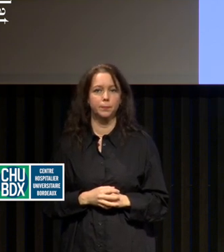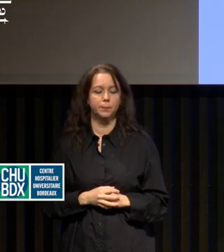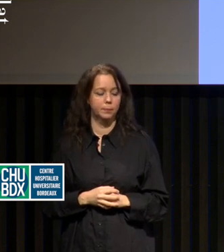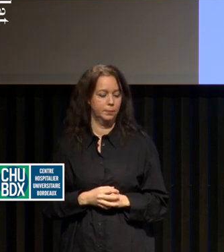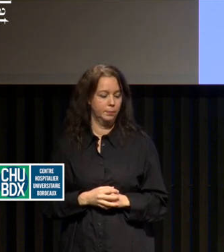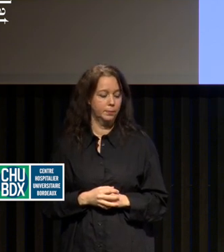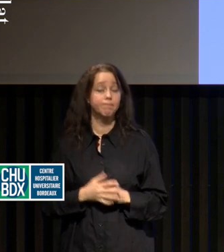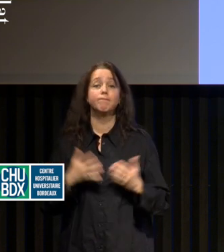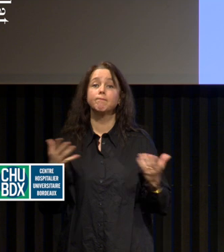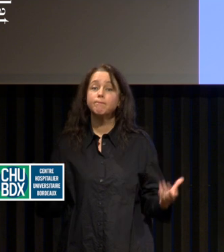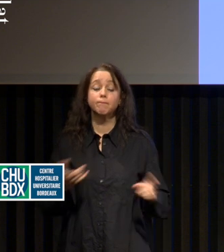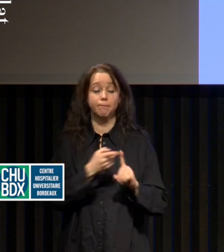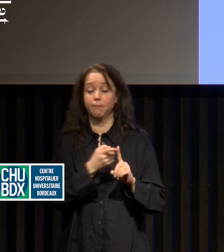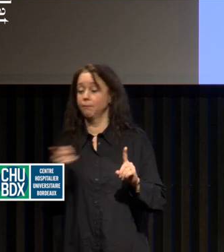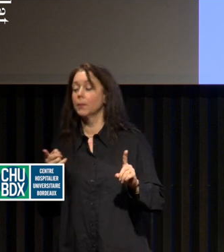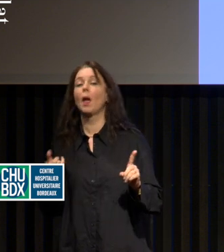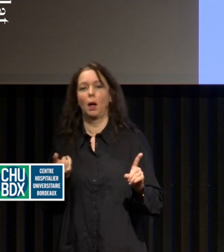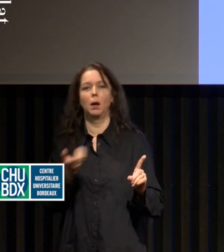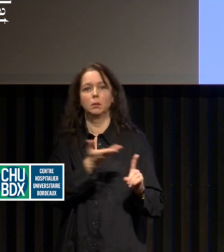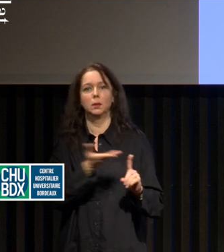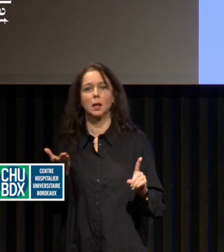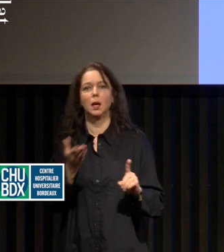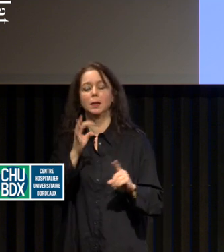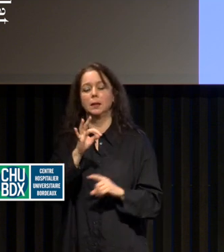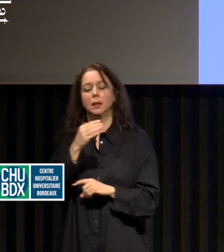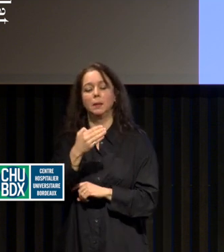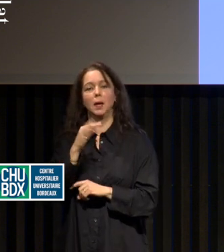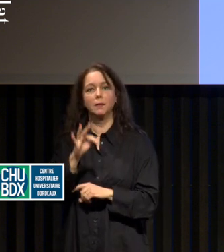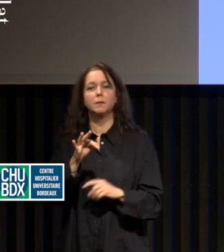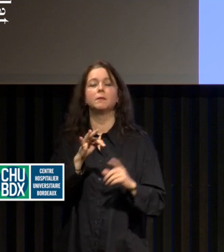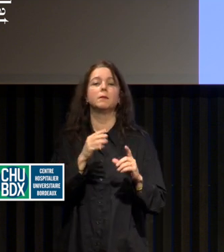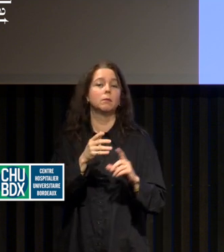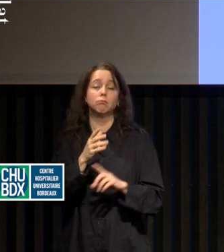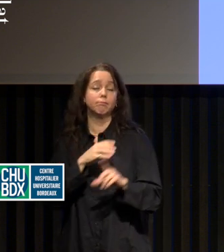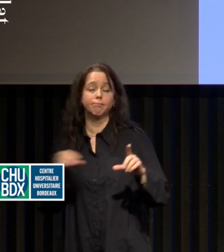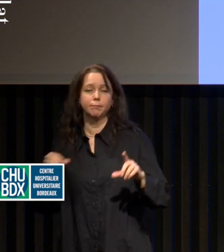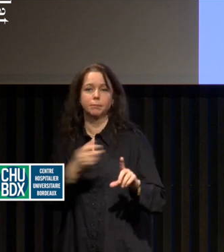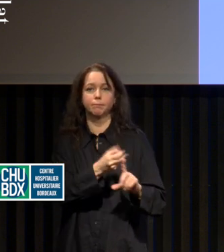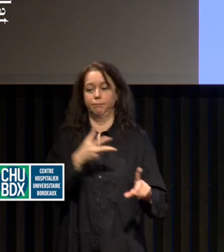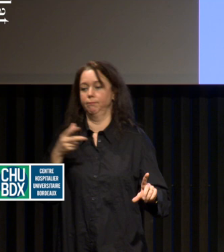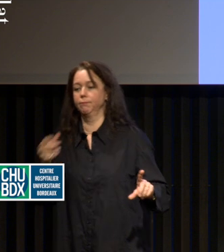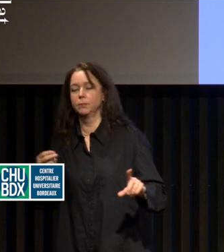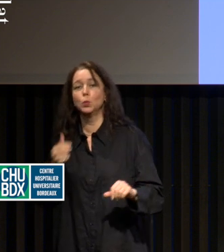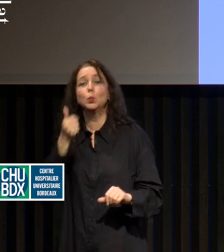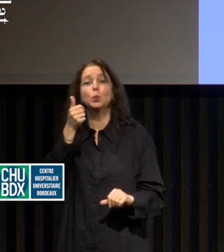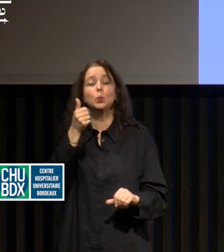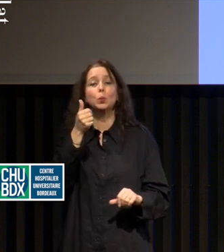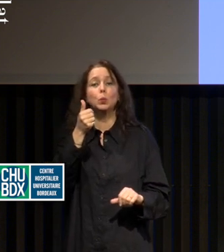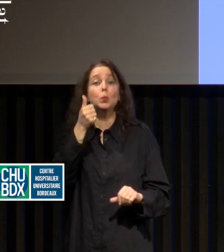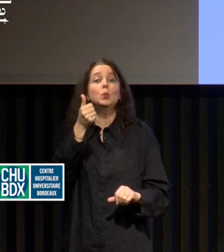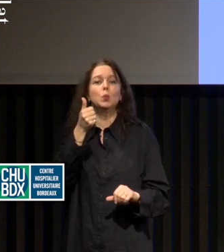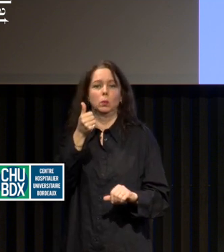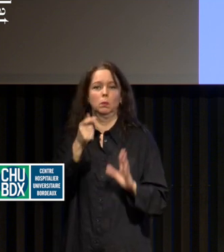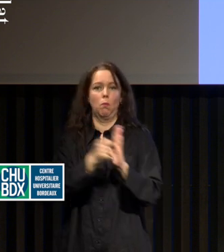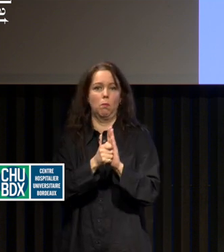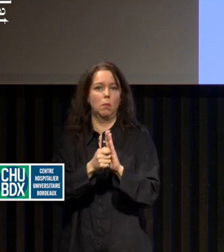Et ce traitement-là, aujourd'hui, la TMF, la transplantation de microbiote fécal, n'a qu'une seule indication en pathologie humaine. Une seule.